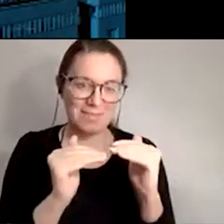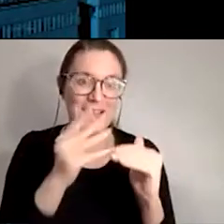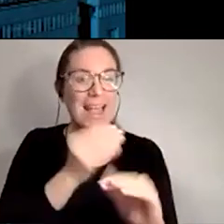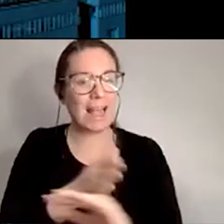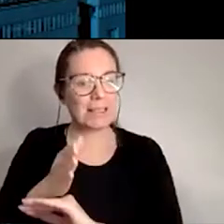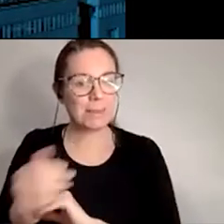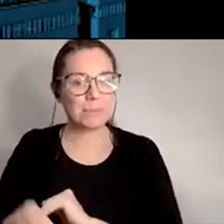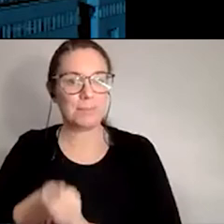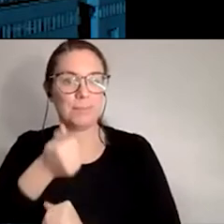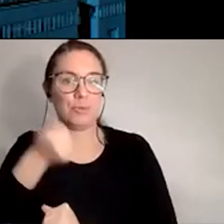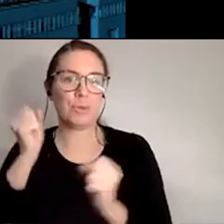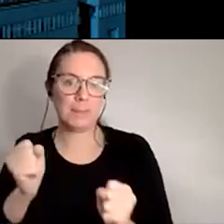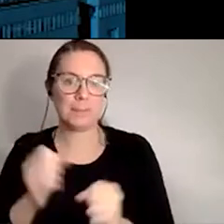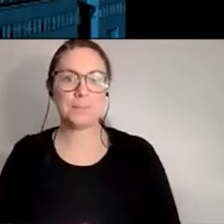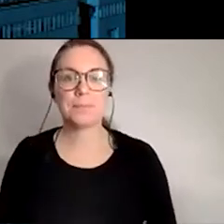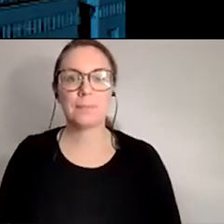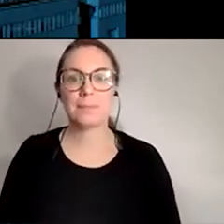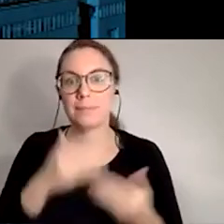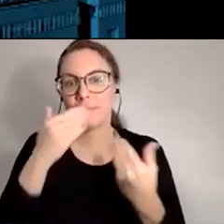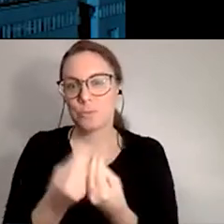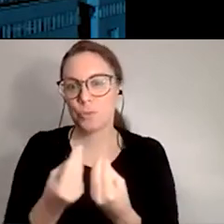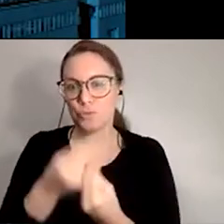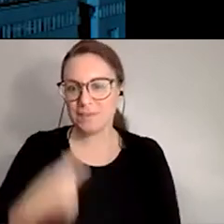possible. Un grand merci à toi Geneviève.